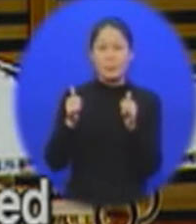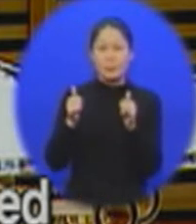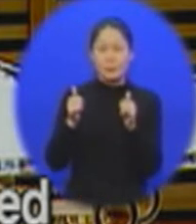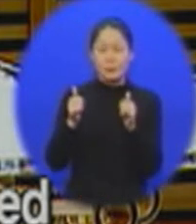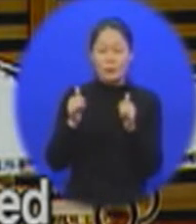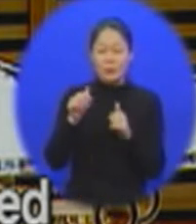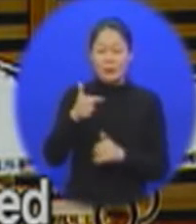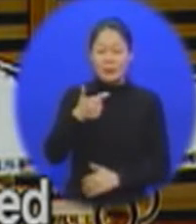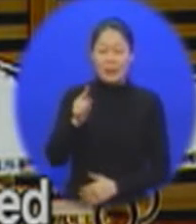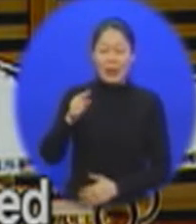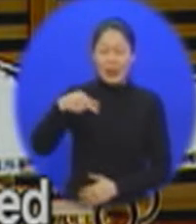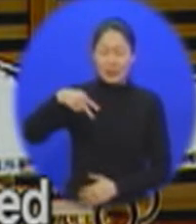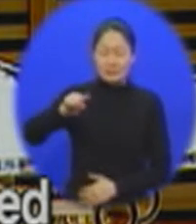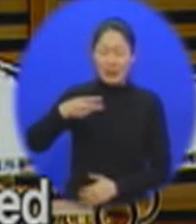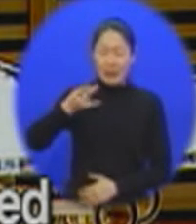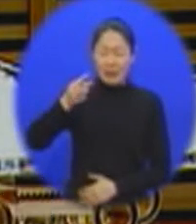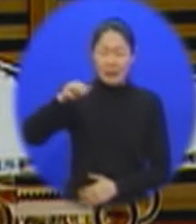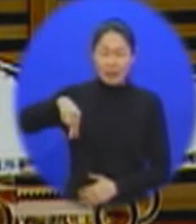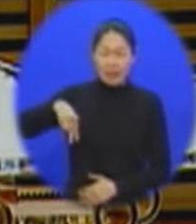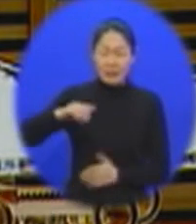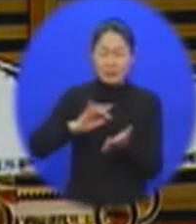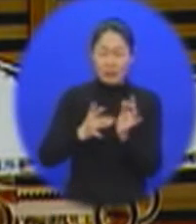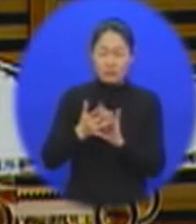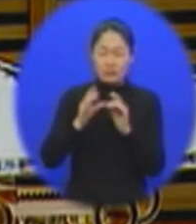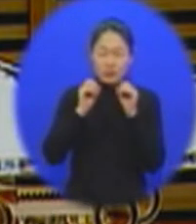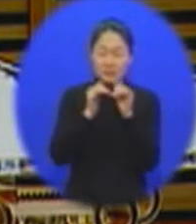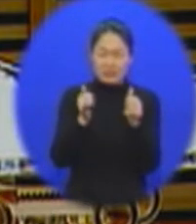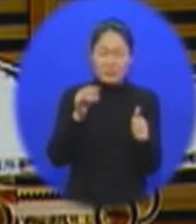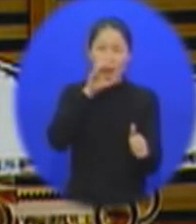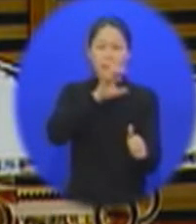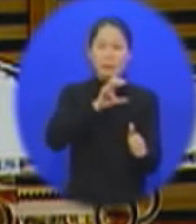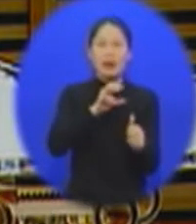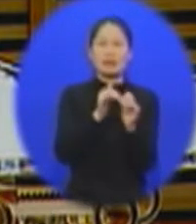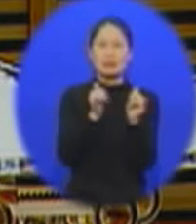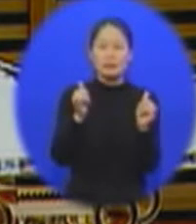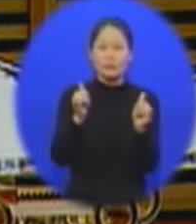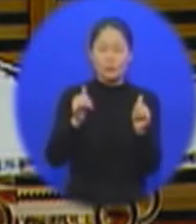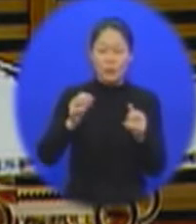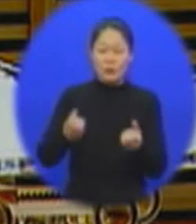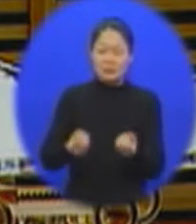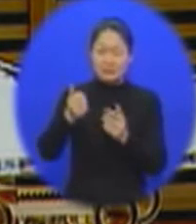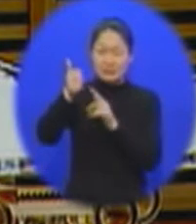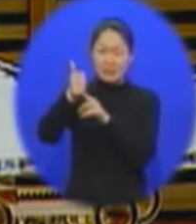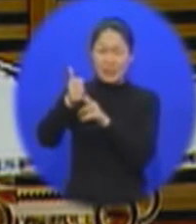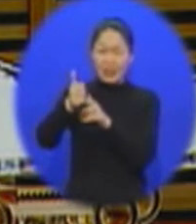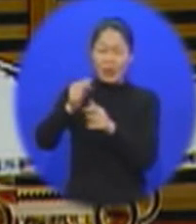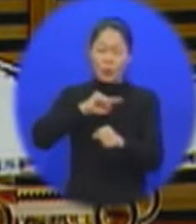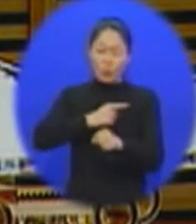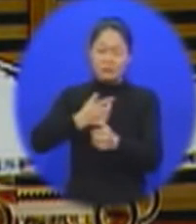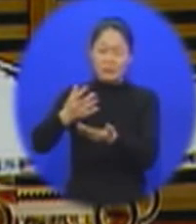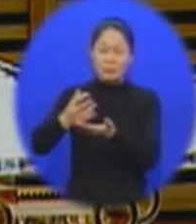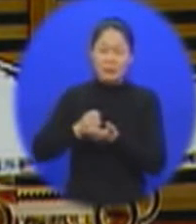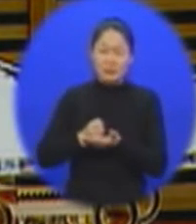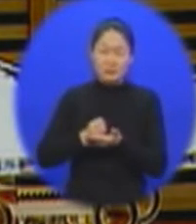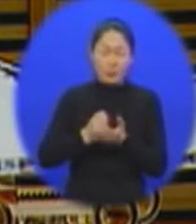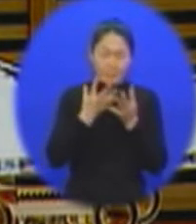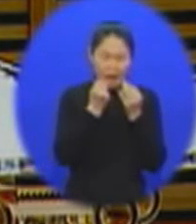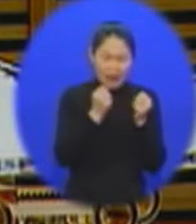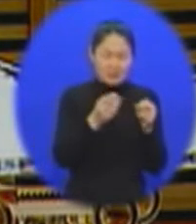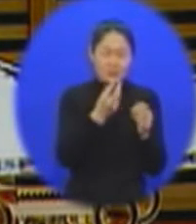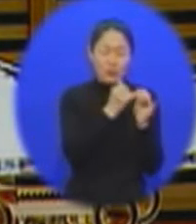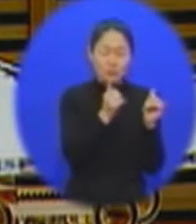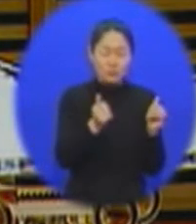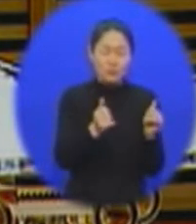나자렛 예수를 전하는 사람들에 대해서 핍박하는 자였고 제사장이 권제 를 얻어서 수많은 성도들을 옥에